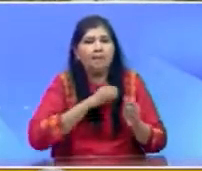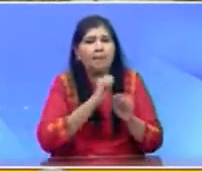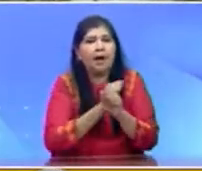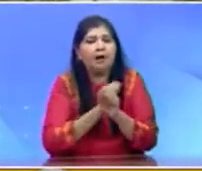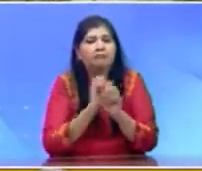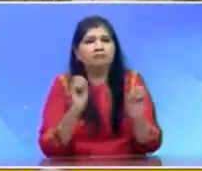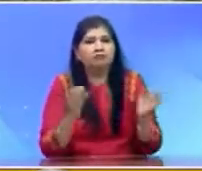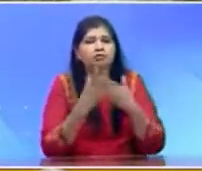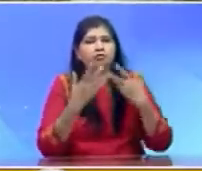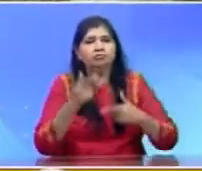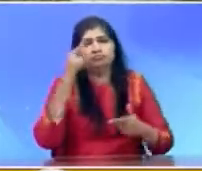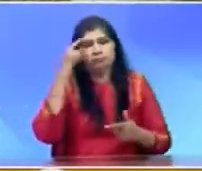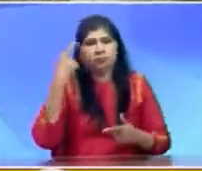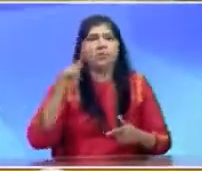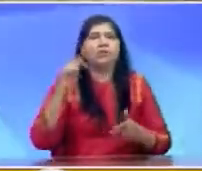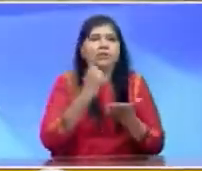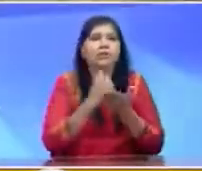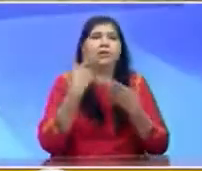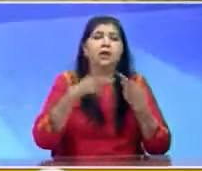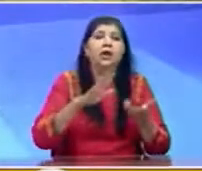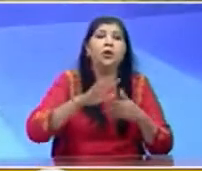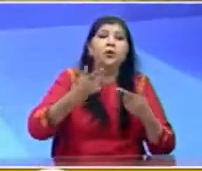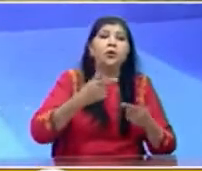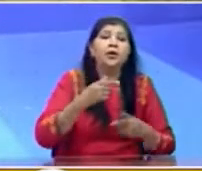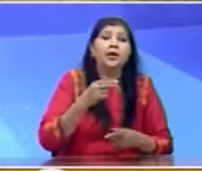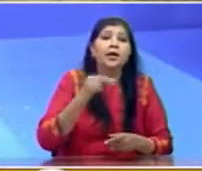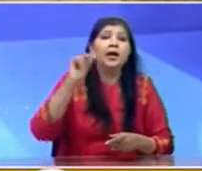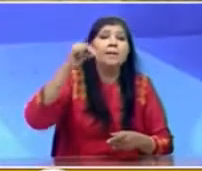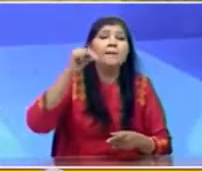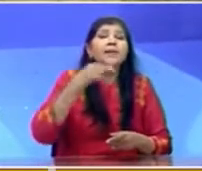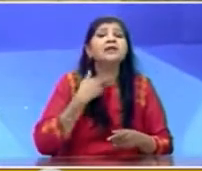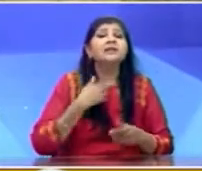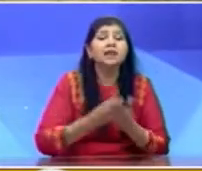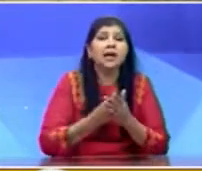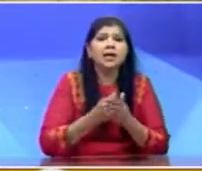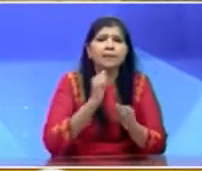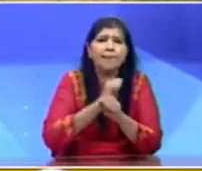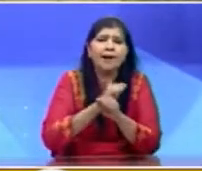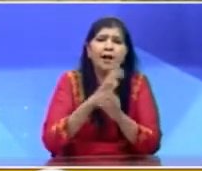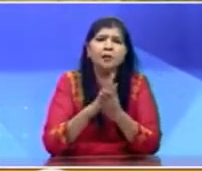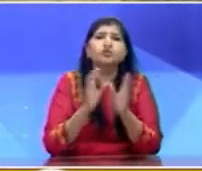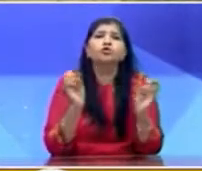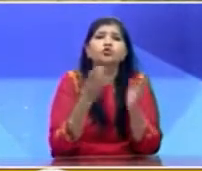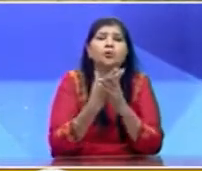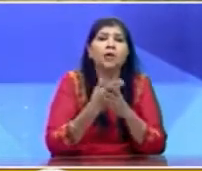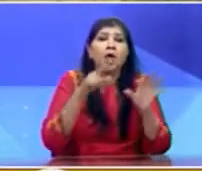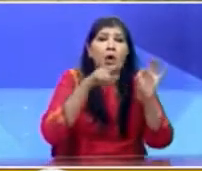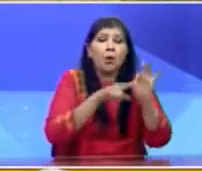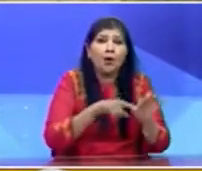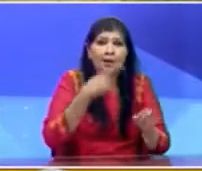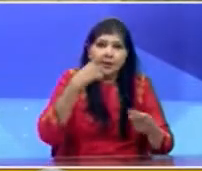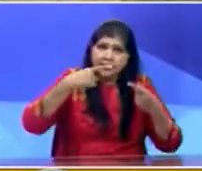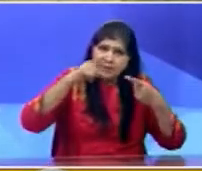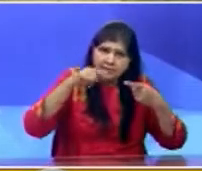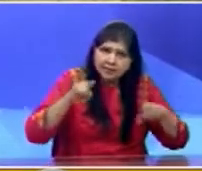फैसला लिया। उन्होंने शहद उत्पादन का काम शुरू किया। क्वालिटी चेक के लिए लखनऊ में